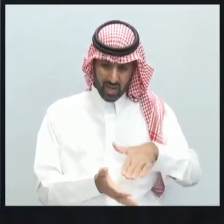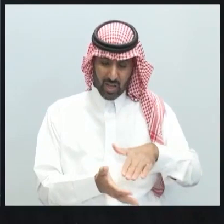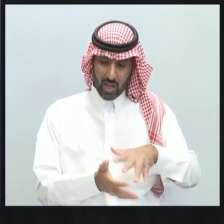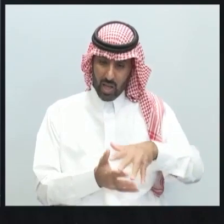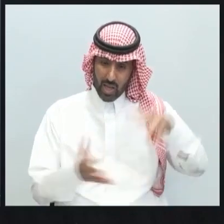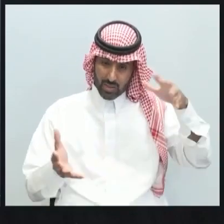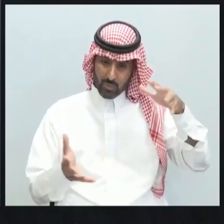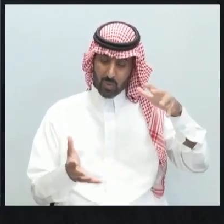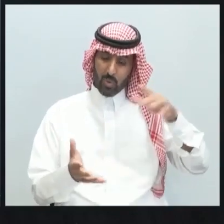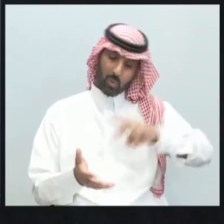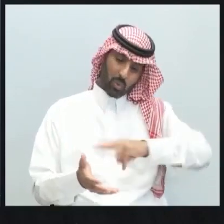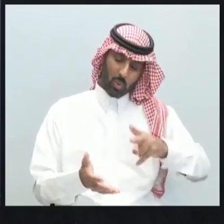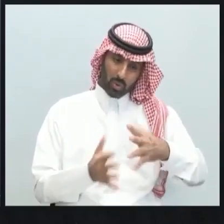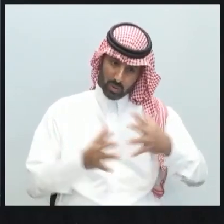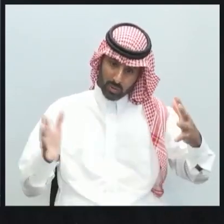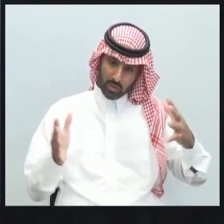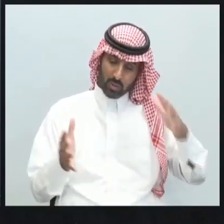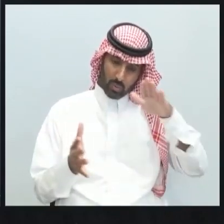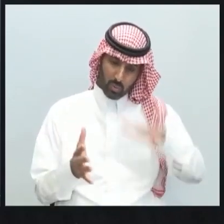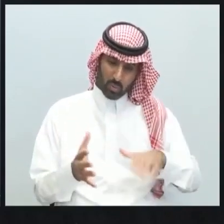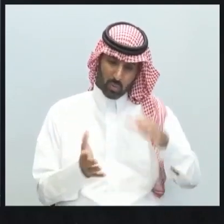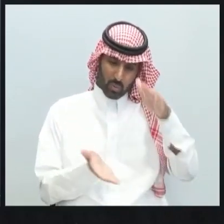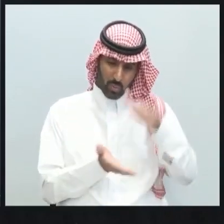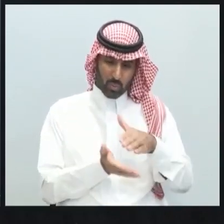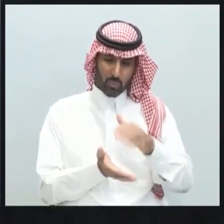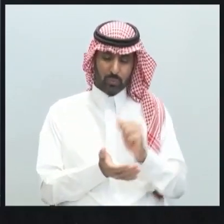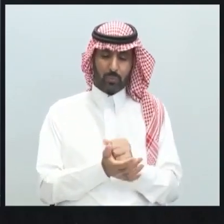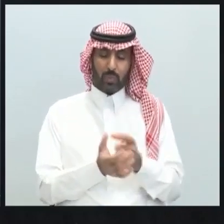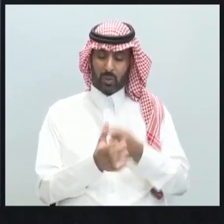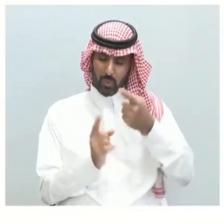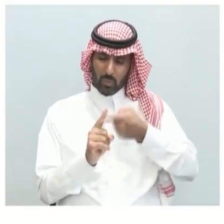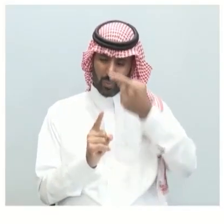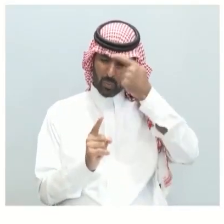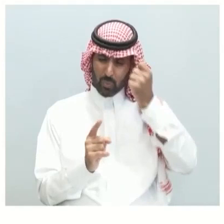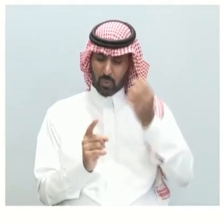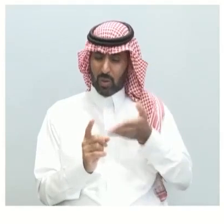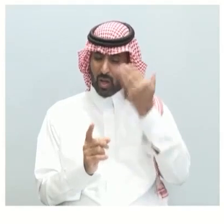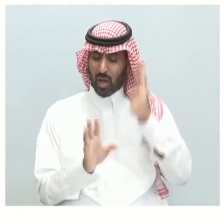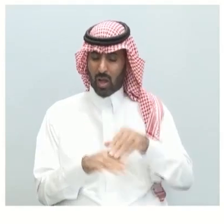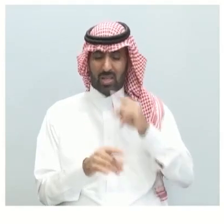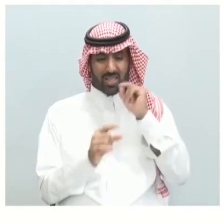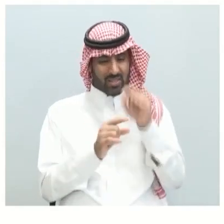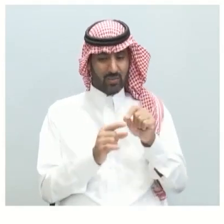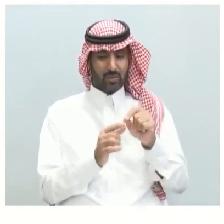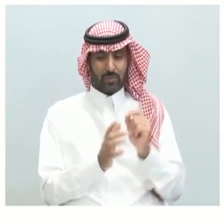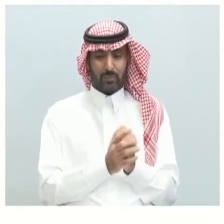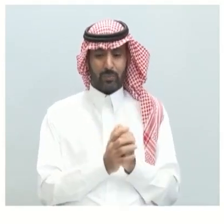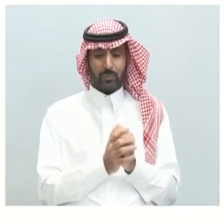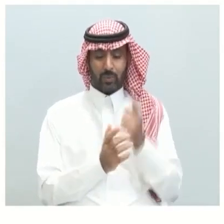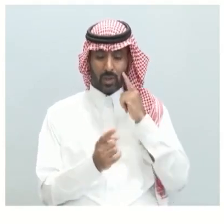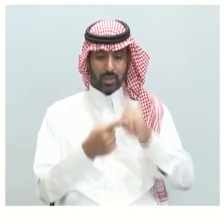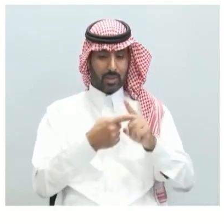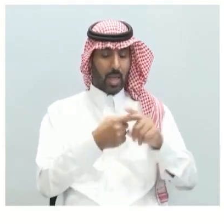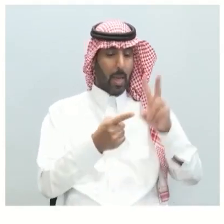يزيد هذا هو السؤال هل يقل الحجم ام يزيد اذا درجه الحراره الاولى هنا لاحظ انها موجوده الصفر ستجمع